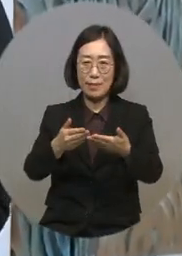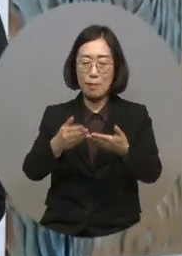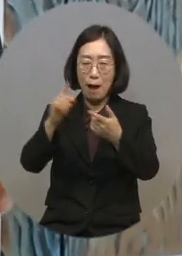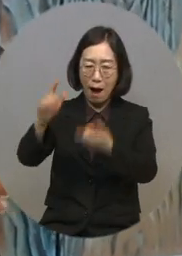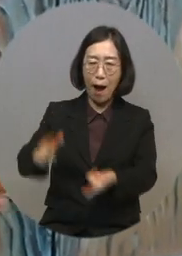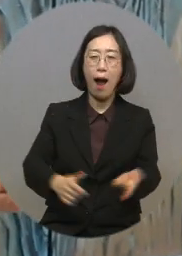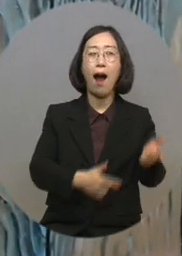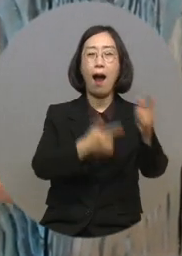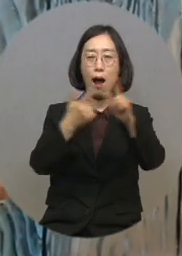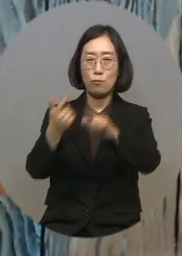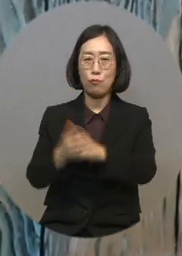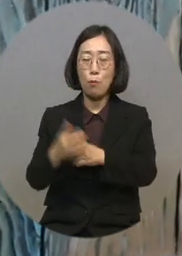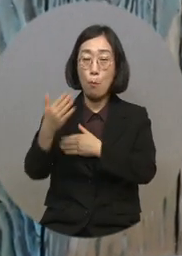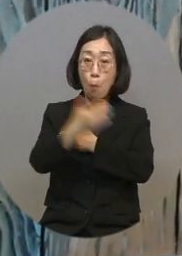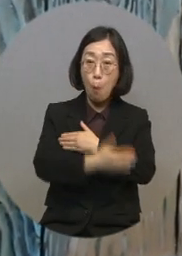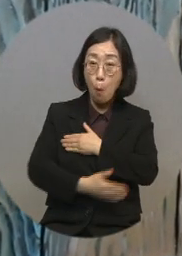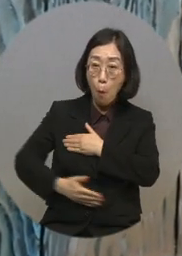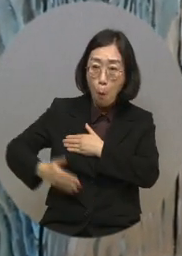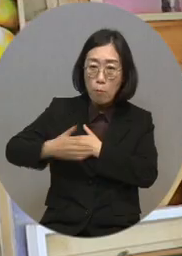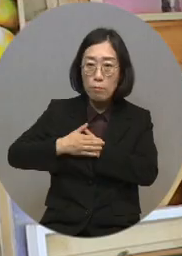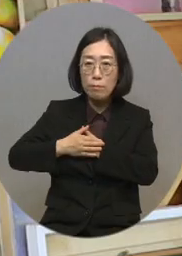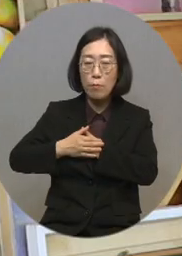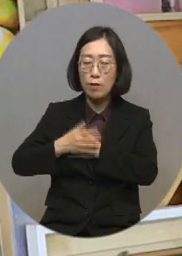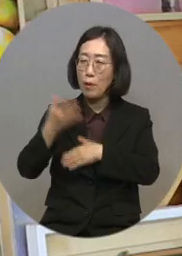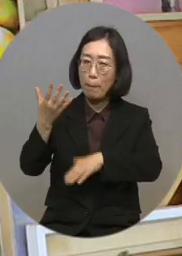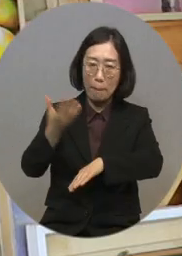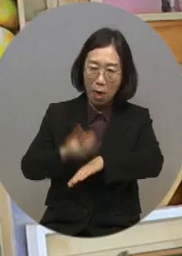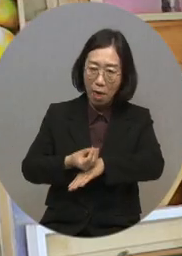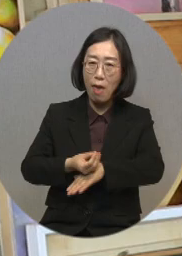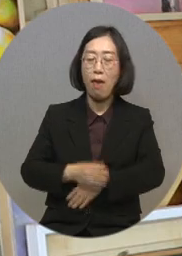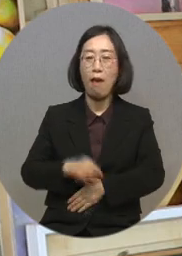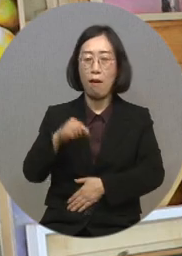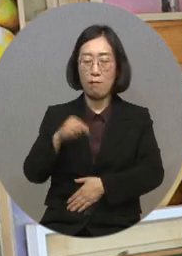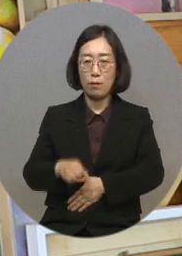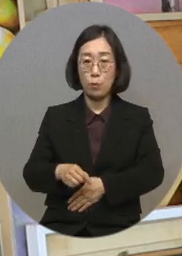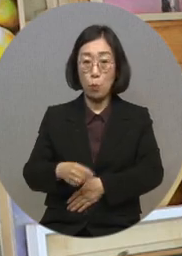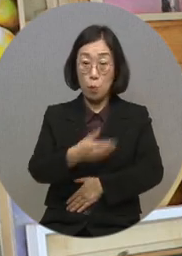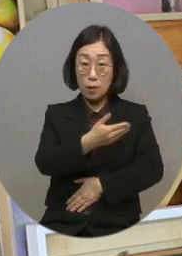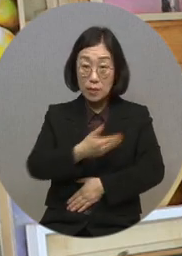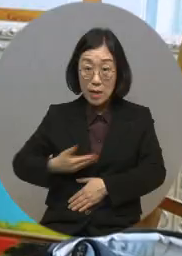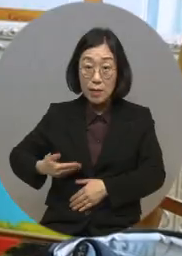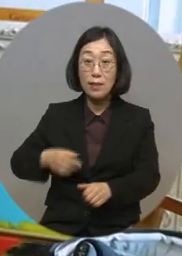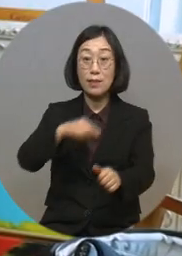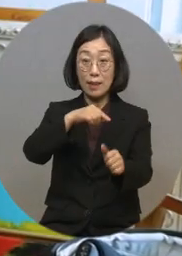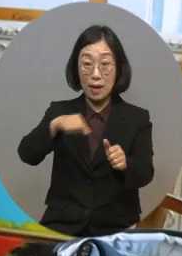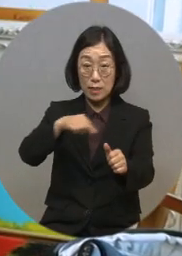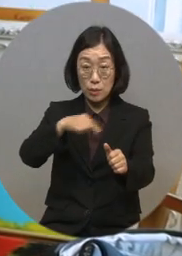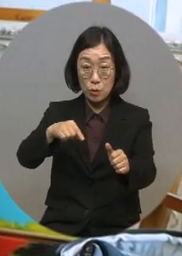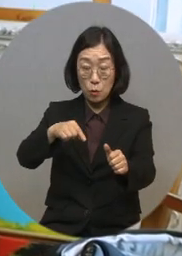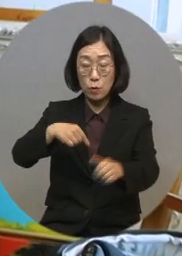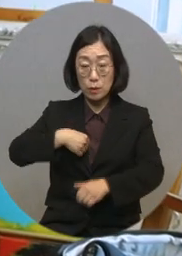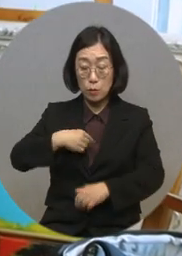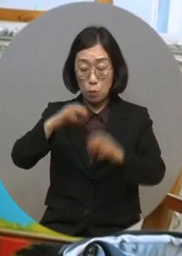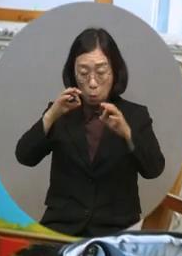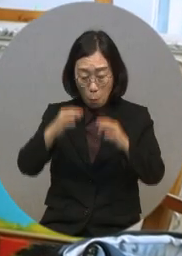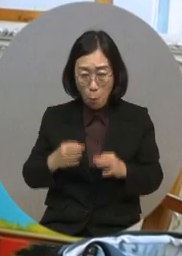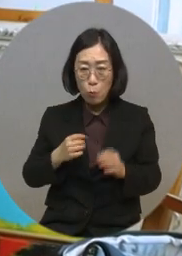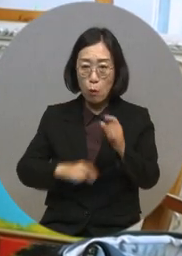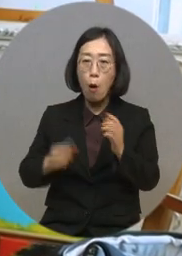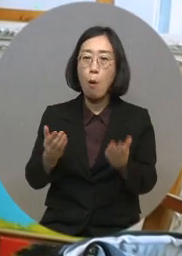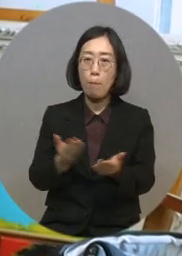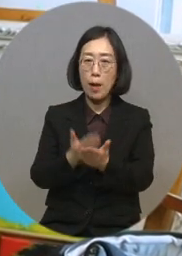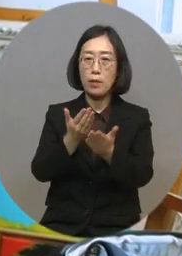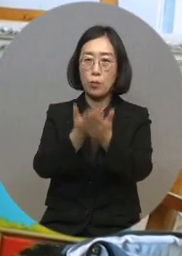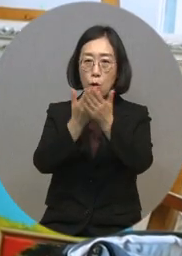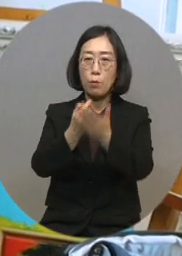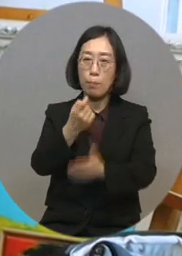이젠 습관처럼 몸이 기억한다고 합니다. 또한 제자들을 가르치면서 작가도 스스로 배우는 점이